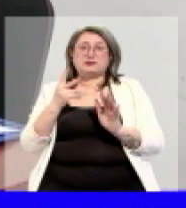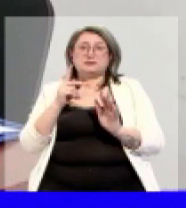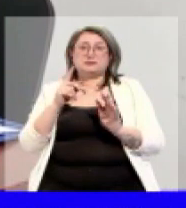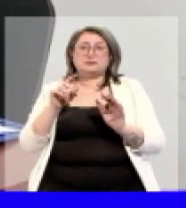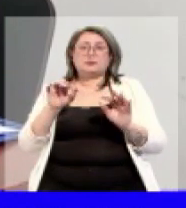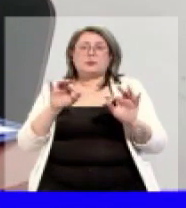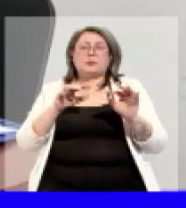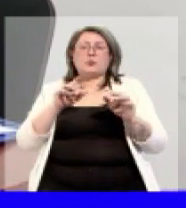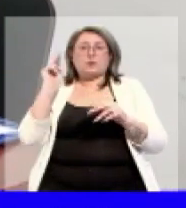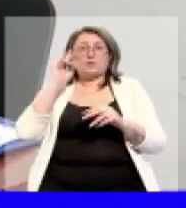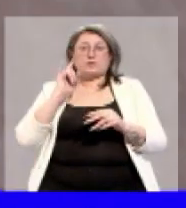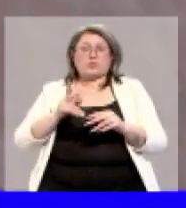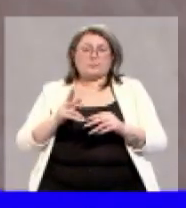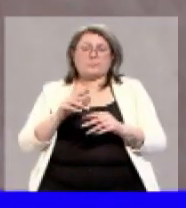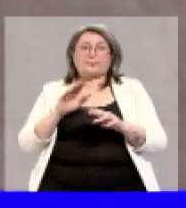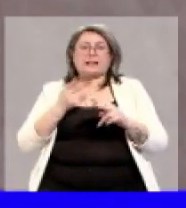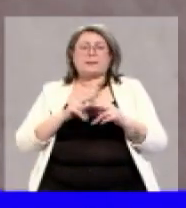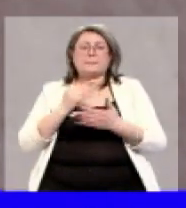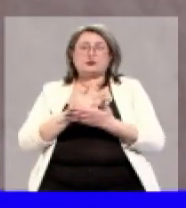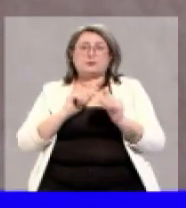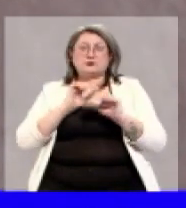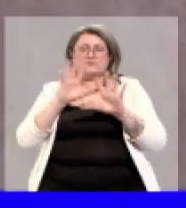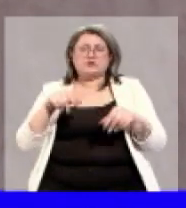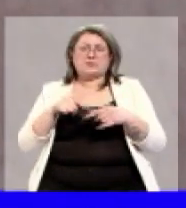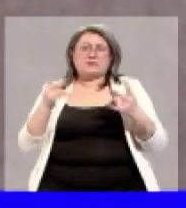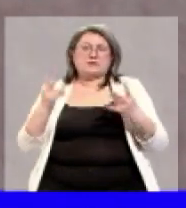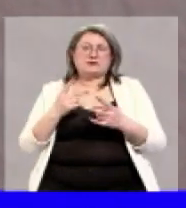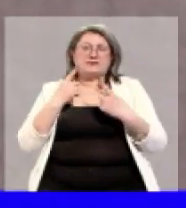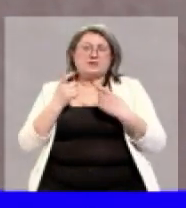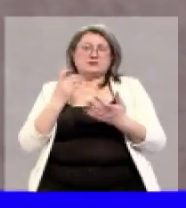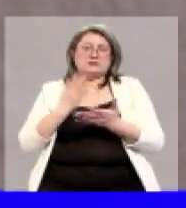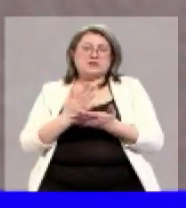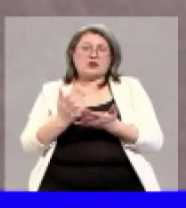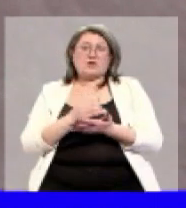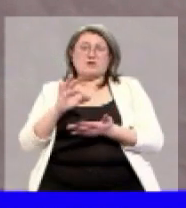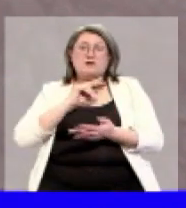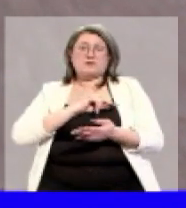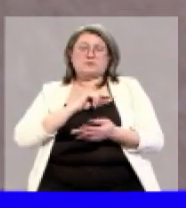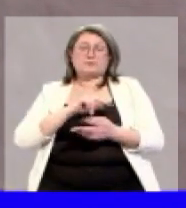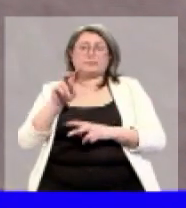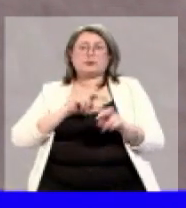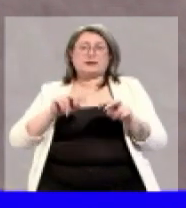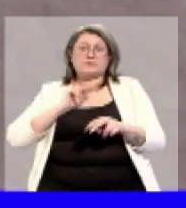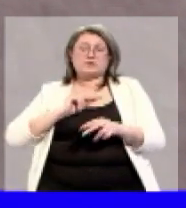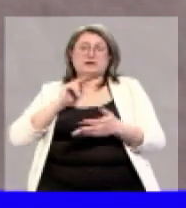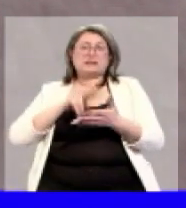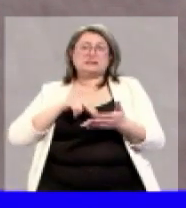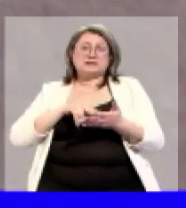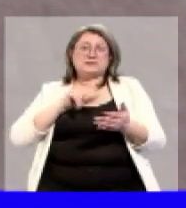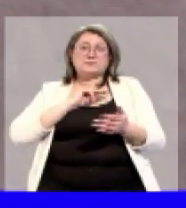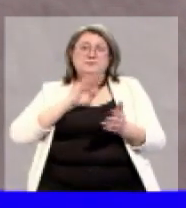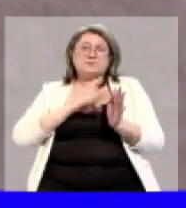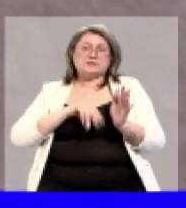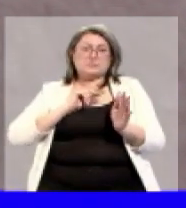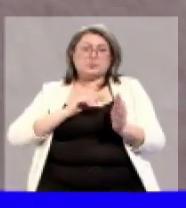ішіне жұмысқа қатысты керекті ақпараттың бәрін табуға болады. Бұл жұмыс іздеу, жұмыссыздарды тіркеу, жұмысынан айырылу бойынша